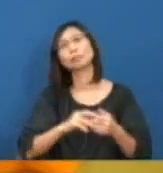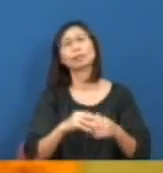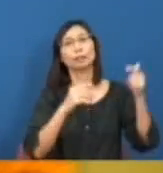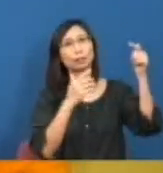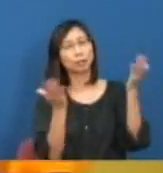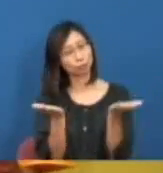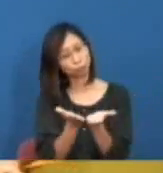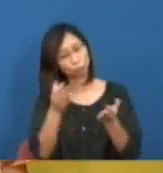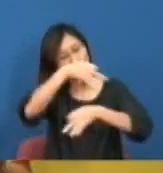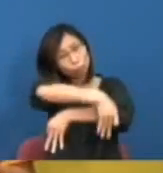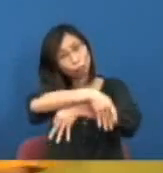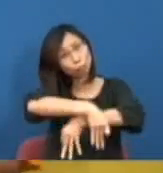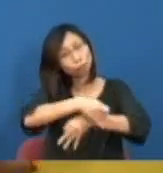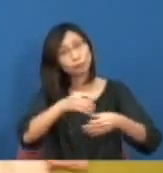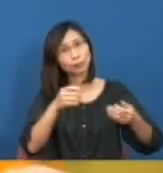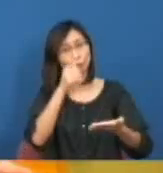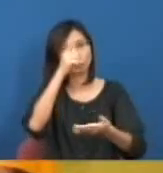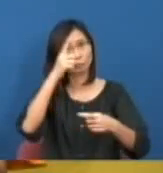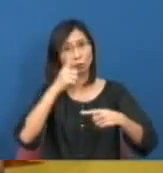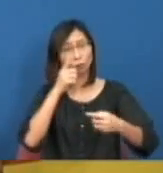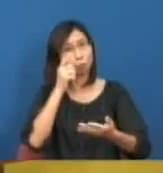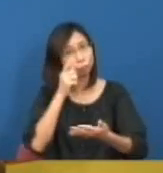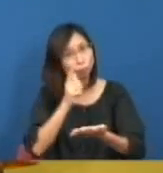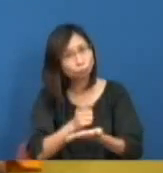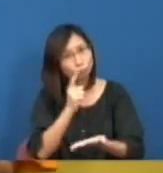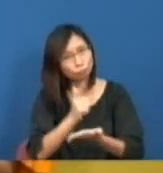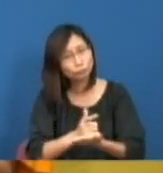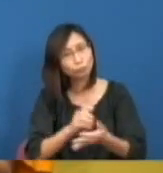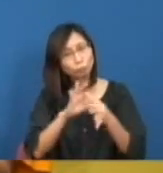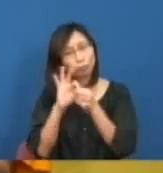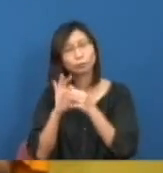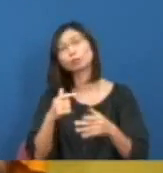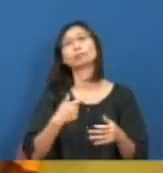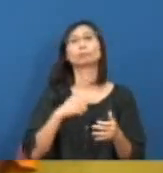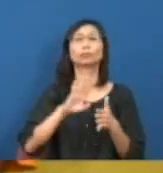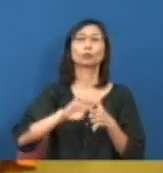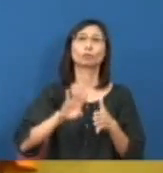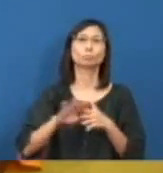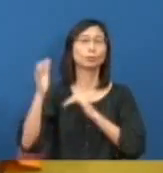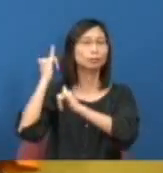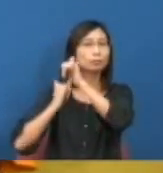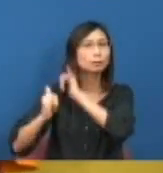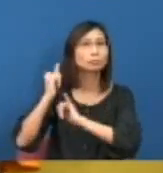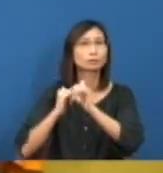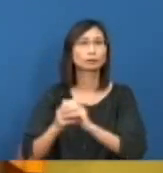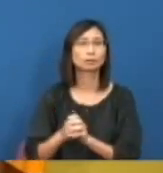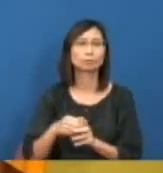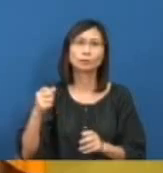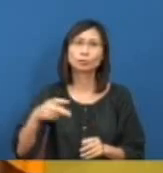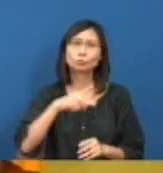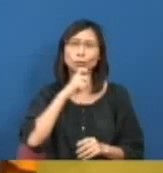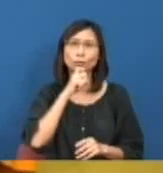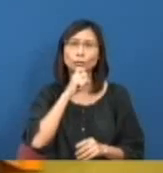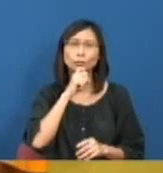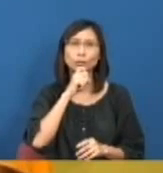一個好直接關係，因為寫呢啲嘢，誒唔計嘅，咁啊做乜話人寫嚇？咁所以我諗，無論係從歷史啊，甚至我哋會話其實即